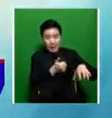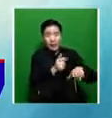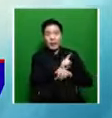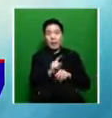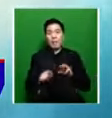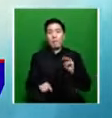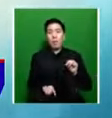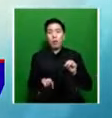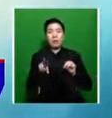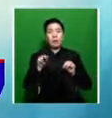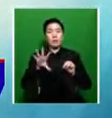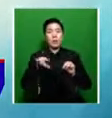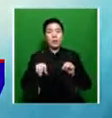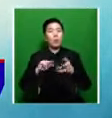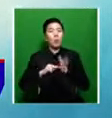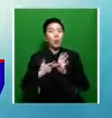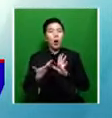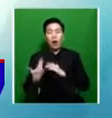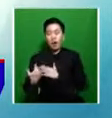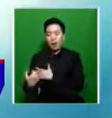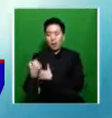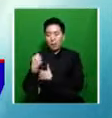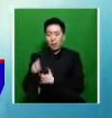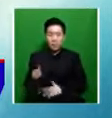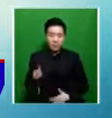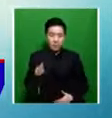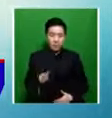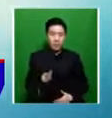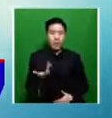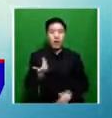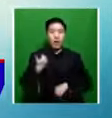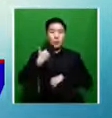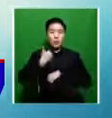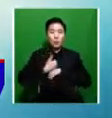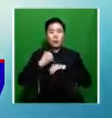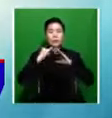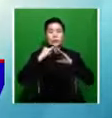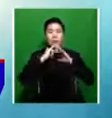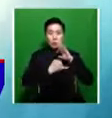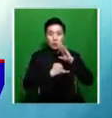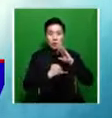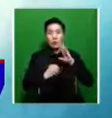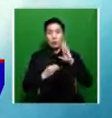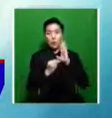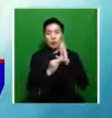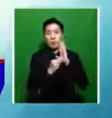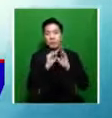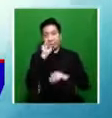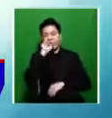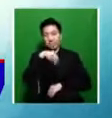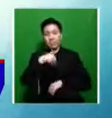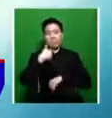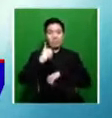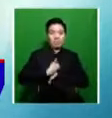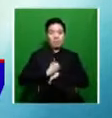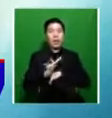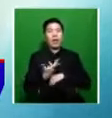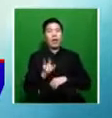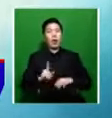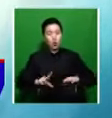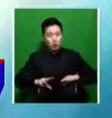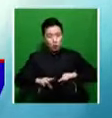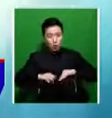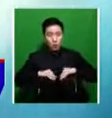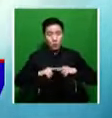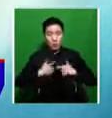า35นั้นเนี่ยเป็นการให้อำนาจนะครับในส่วนของผู้ราชการจังหวัดนะครับกับผู้ว่ากรุงเทพมหานครนะครับโดยความเห็นชอบนะ